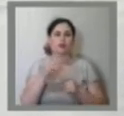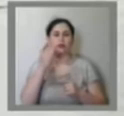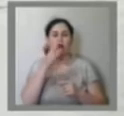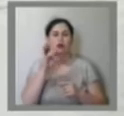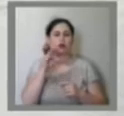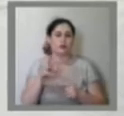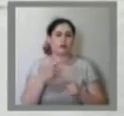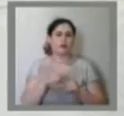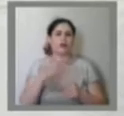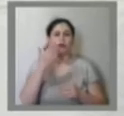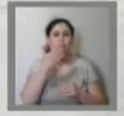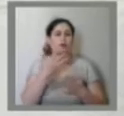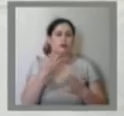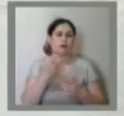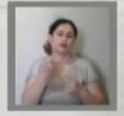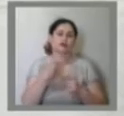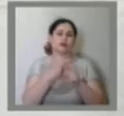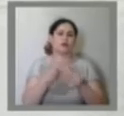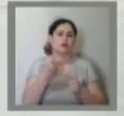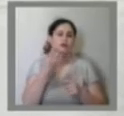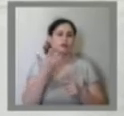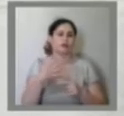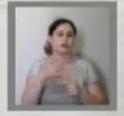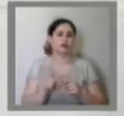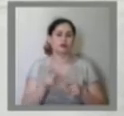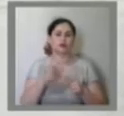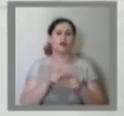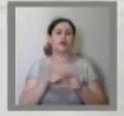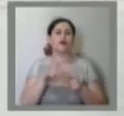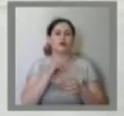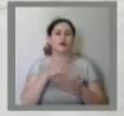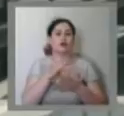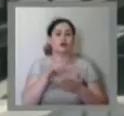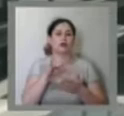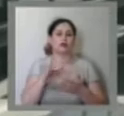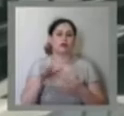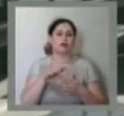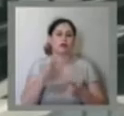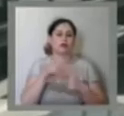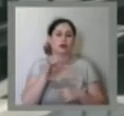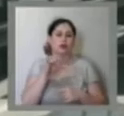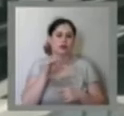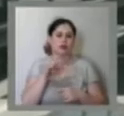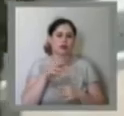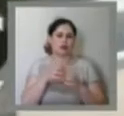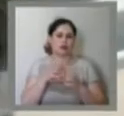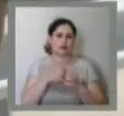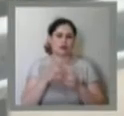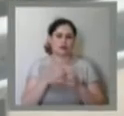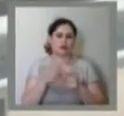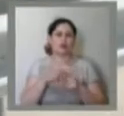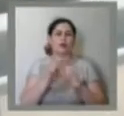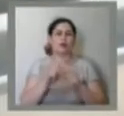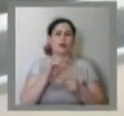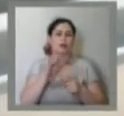перетнуло півсотні людей, та більше 100 людей повернулося на територію материкової України. На контрольно-пропускному пункті продовжують